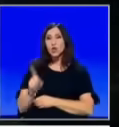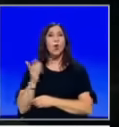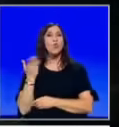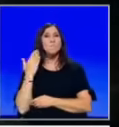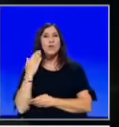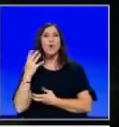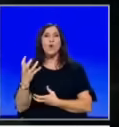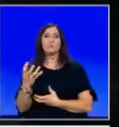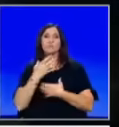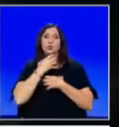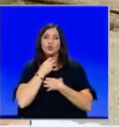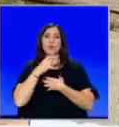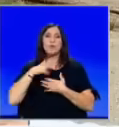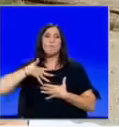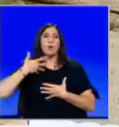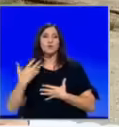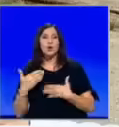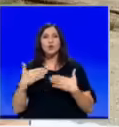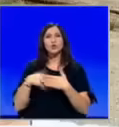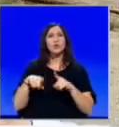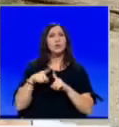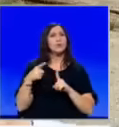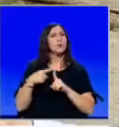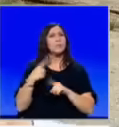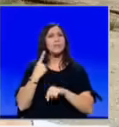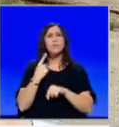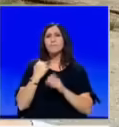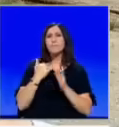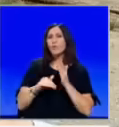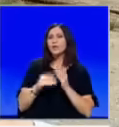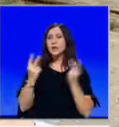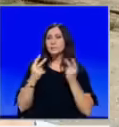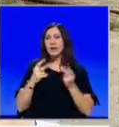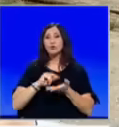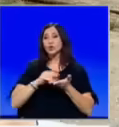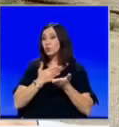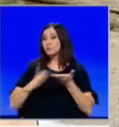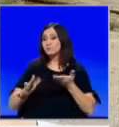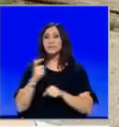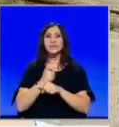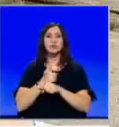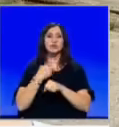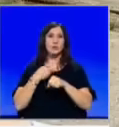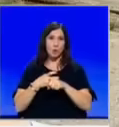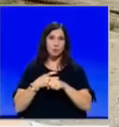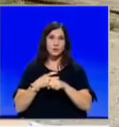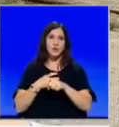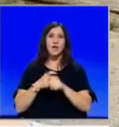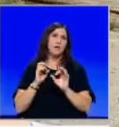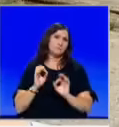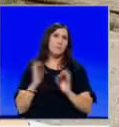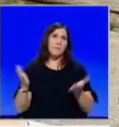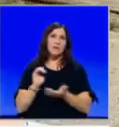бил обгазен и му прилошало. С нощи към 1:30 разбрахме, че е изписан от Старозагорската болница и вече в